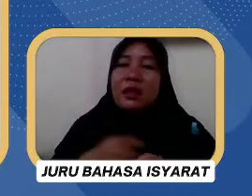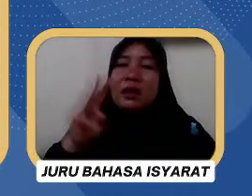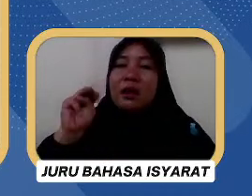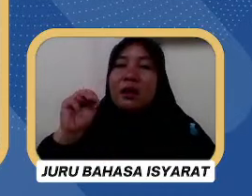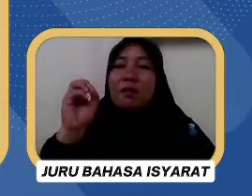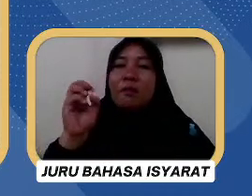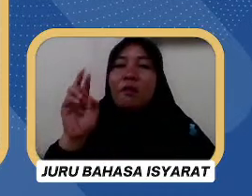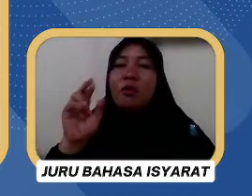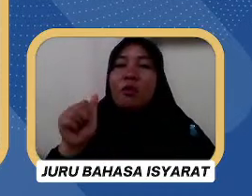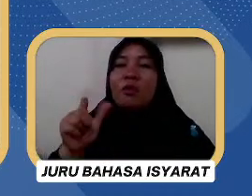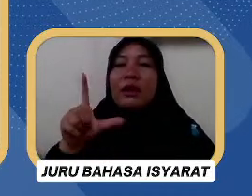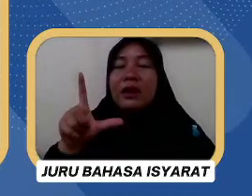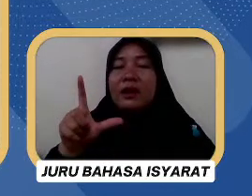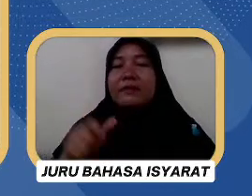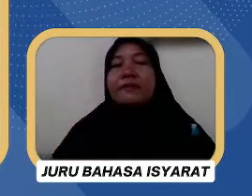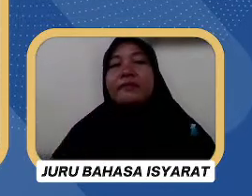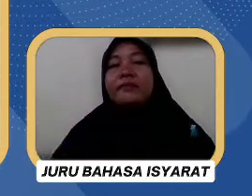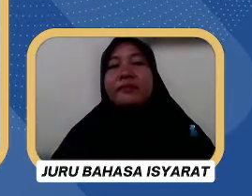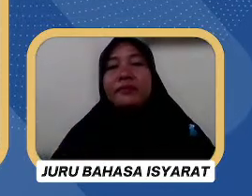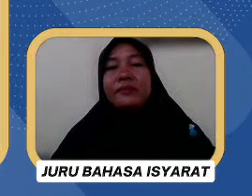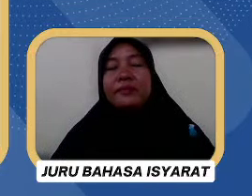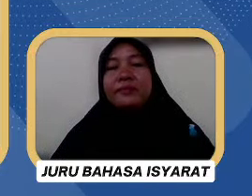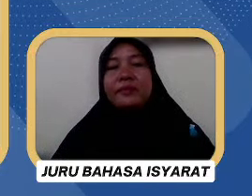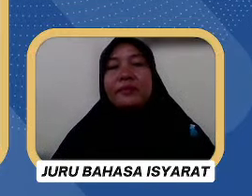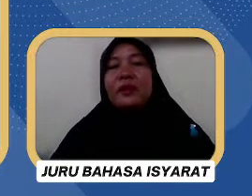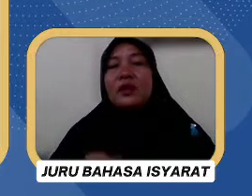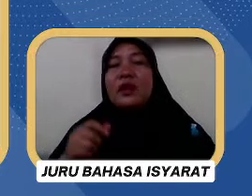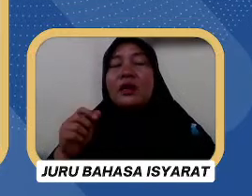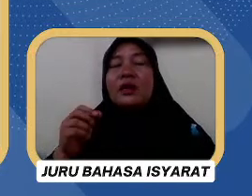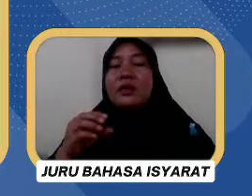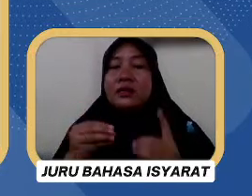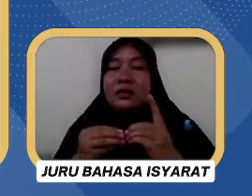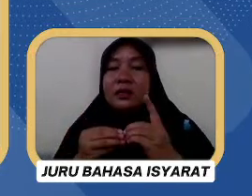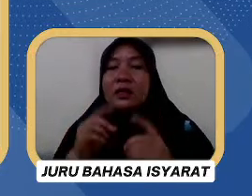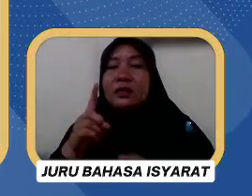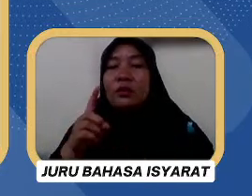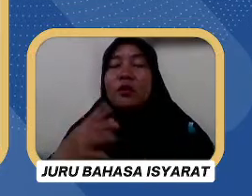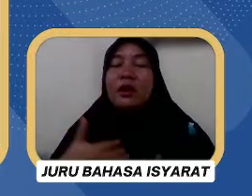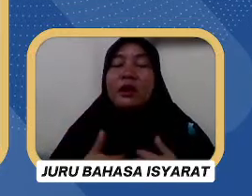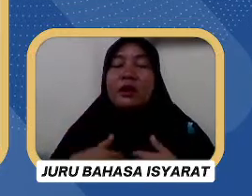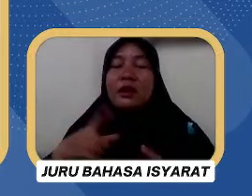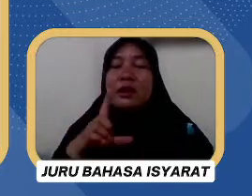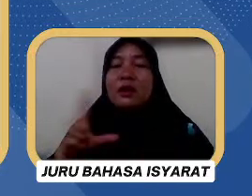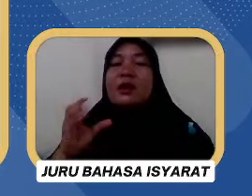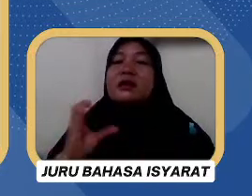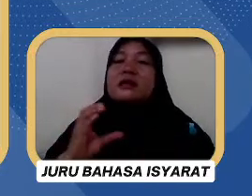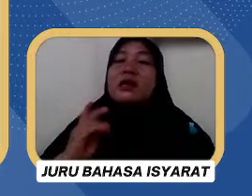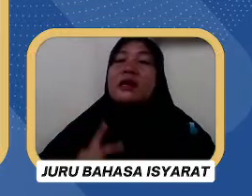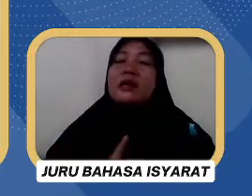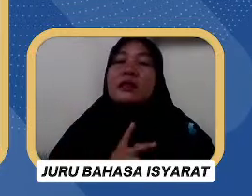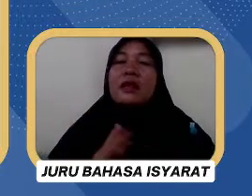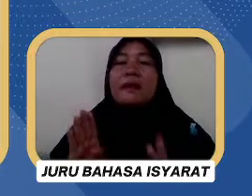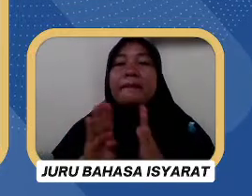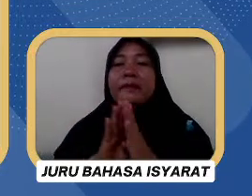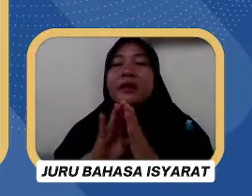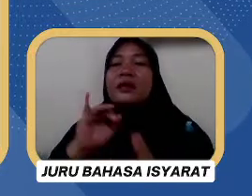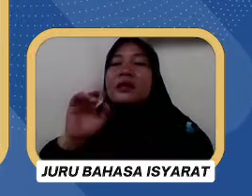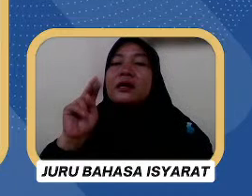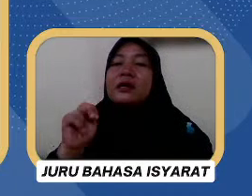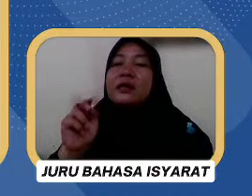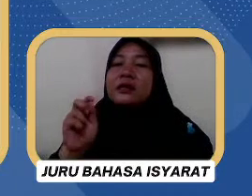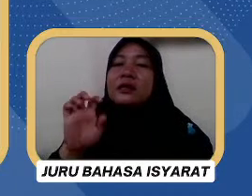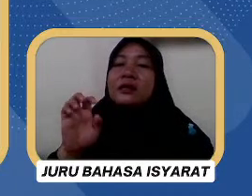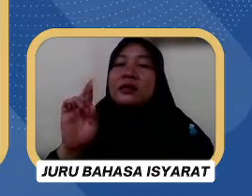yang menjadi hak kita bagaimana cara kita untuk berinteraksi di ruang digital tersebut. Dan selanjutnya ada kemampuan kita untuk bisa